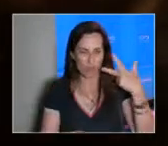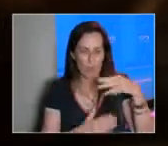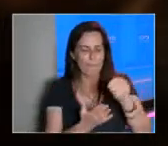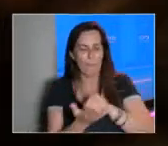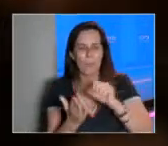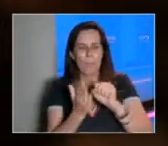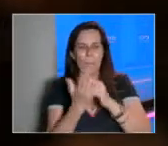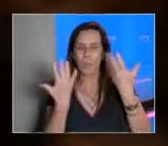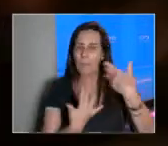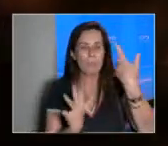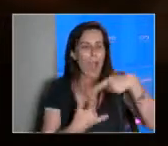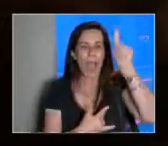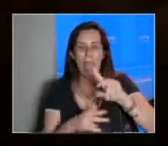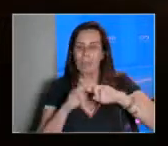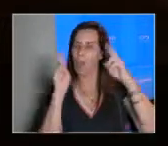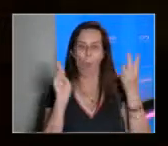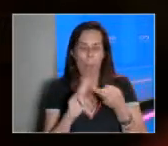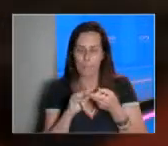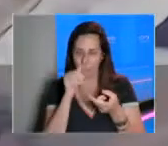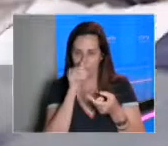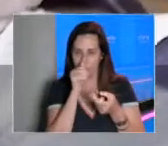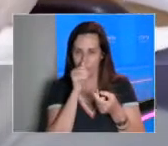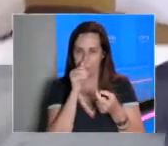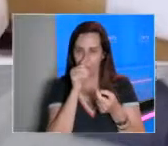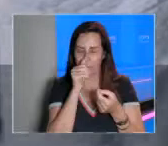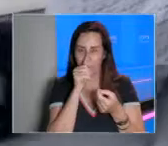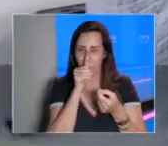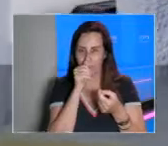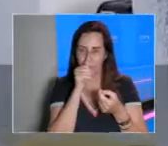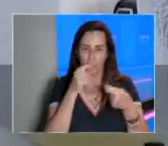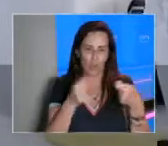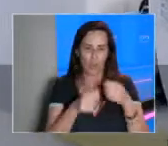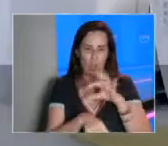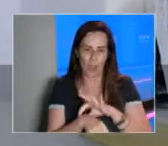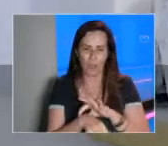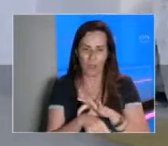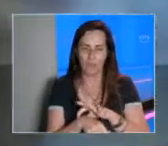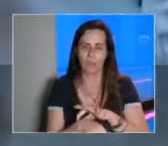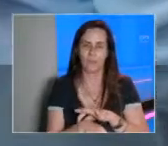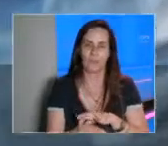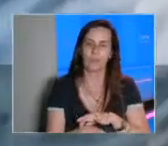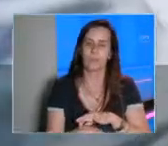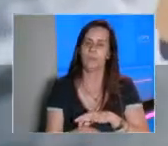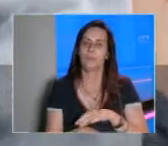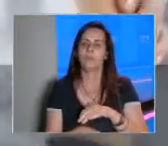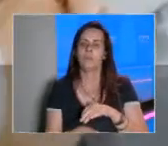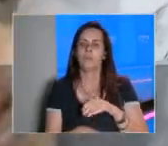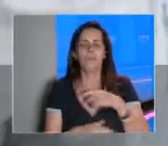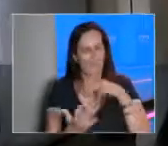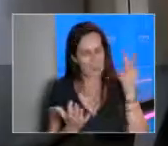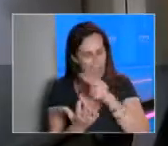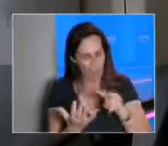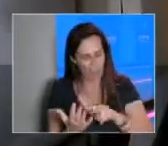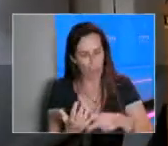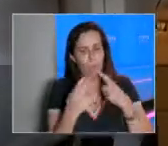מאמר בעיתון מספר 1 בעולם המערבי, ברפואה, נקרא New England Journal of Medicine. ועברתי עליו,